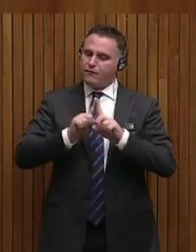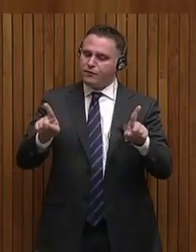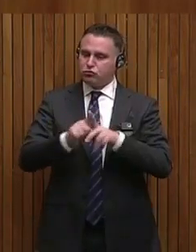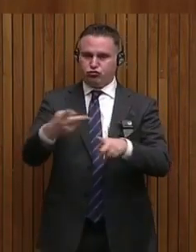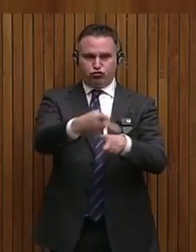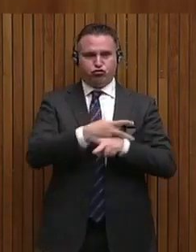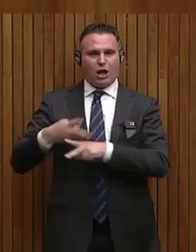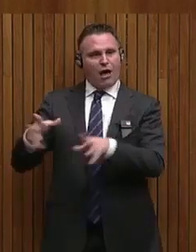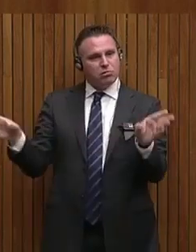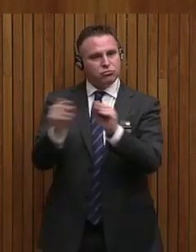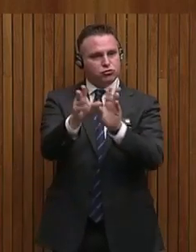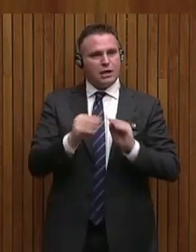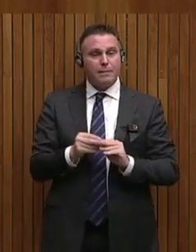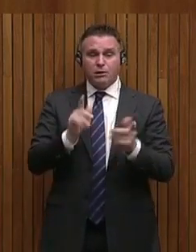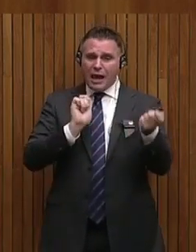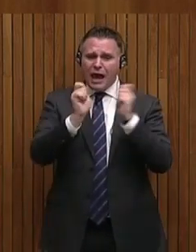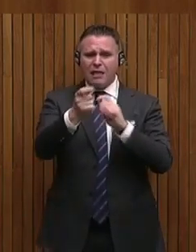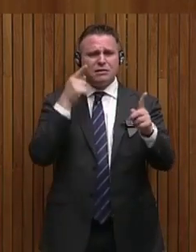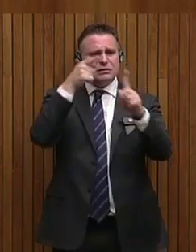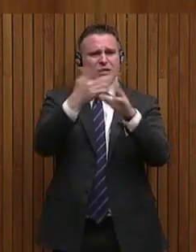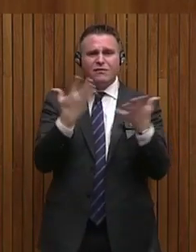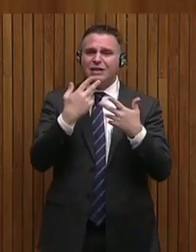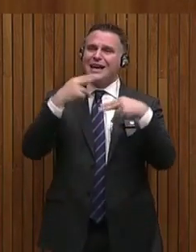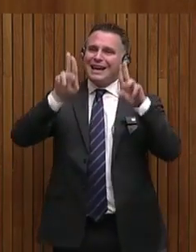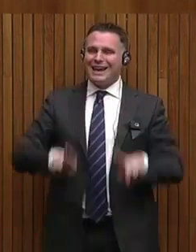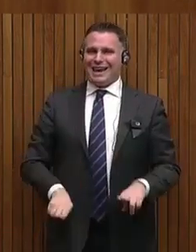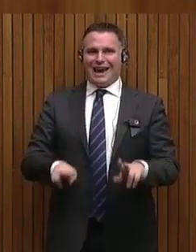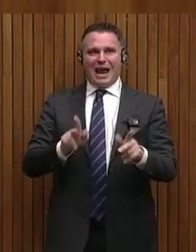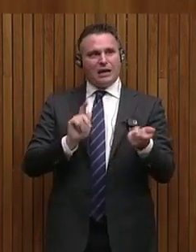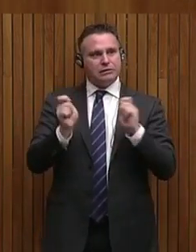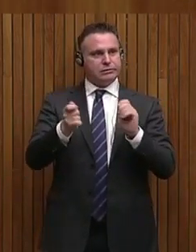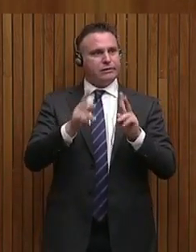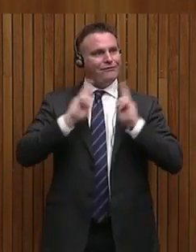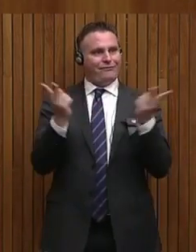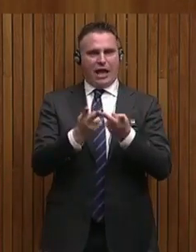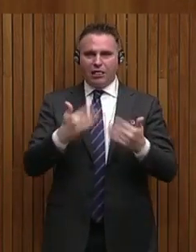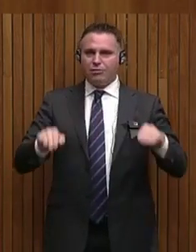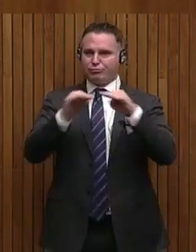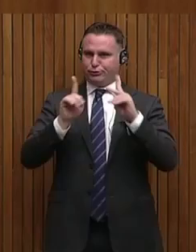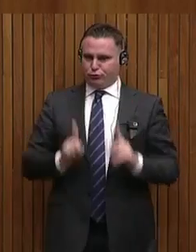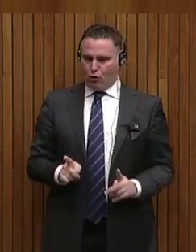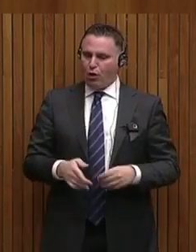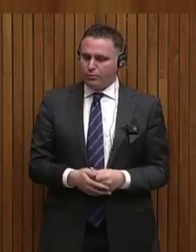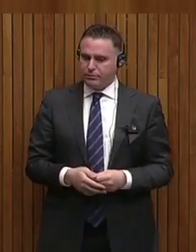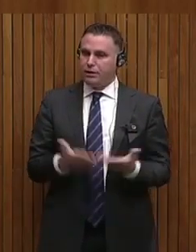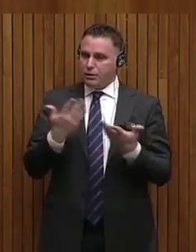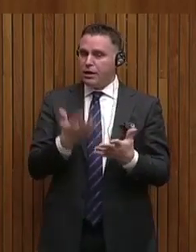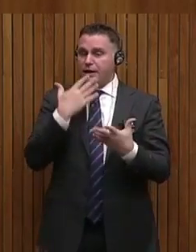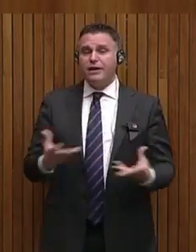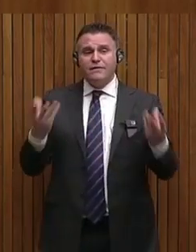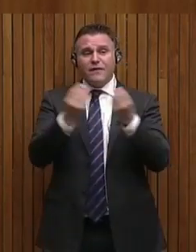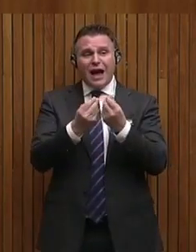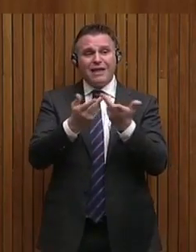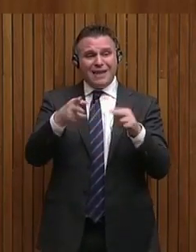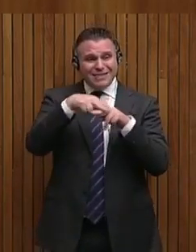einer gerechteren und sicheren Weltordnung. Und wie wahr ist es? Denn die Vereinten Nationen